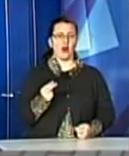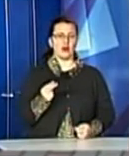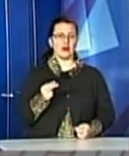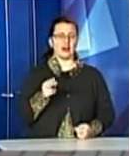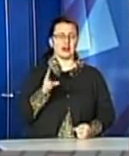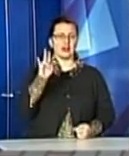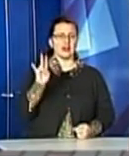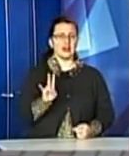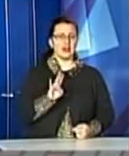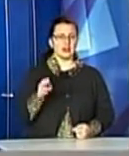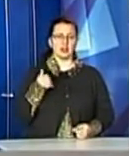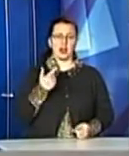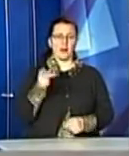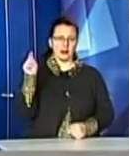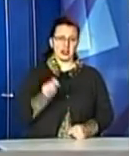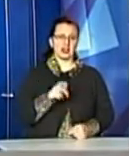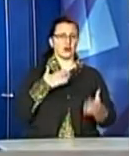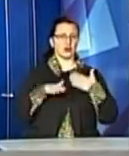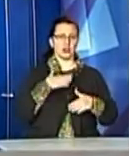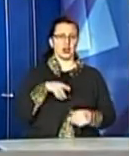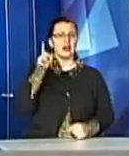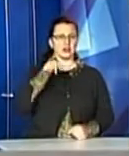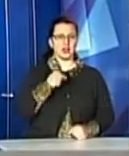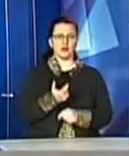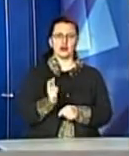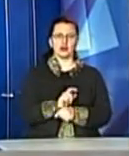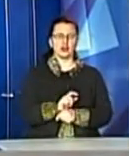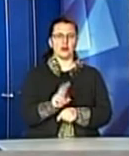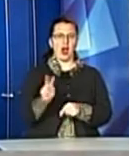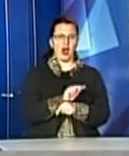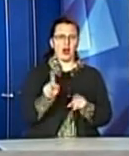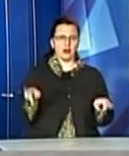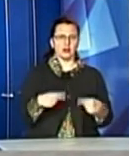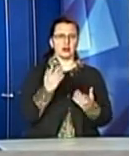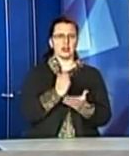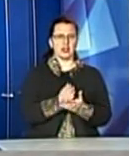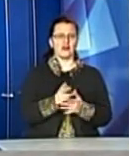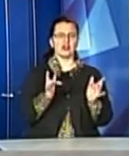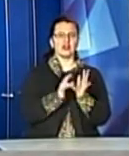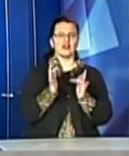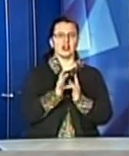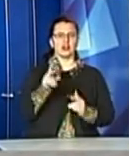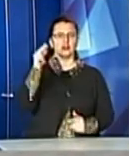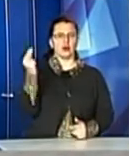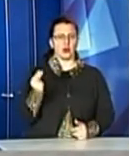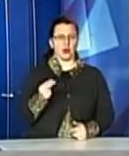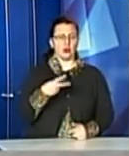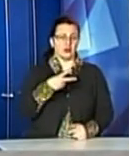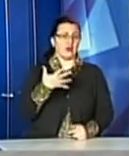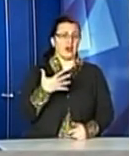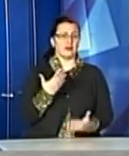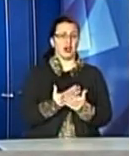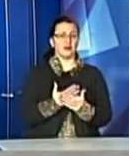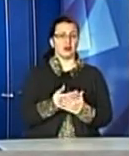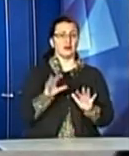приїхала. Я дуже рада. Знаємо, що дуже багато зцілень є від святої ікони. У Львівській області біля 25 випадків